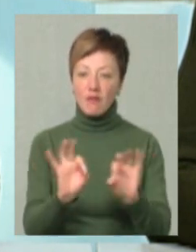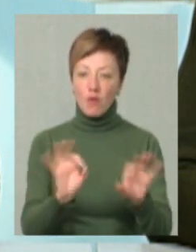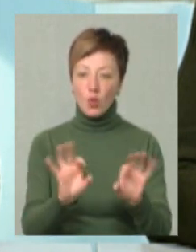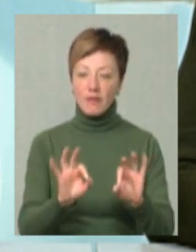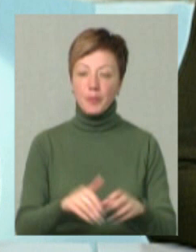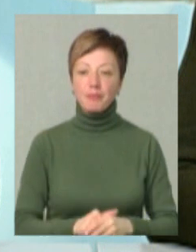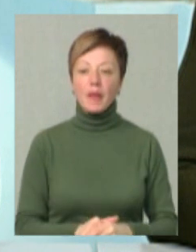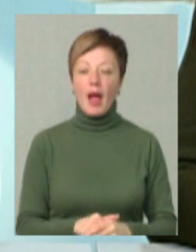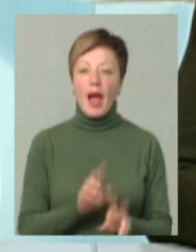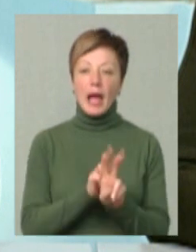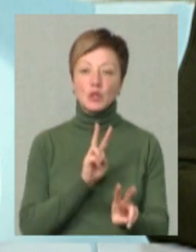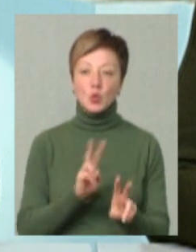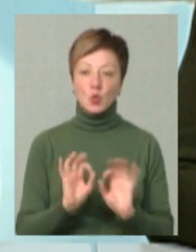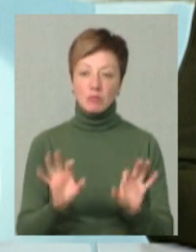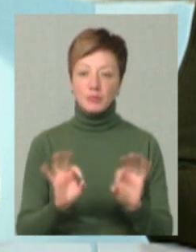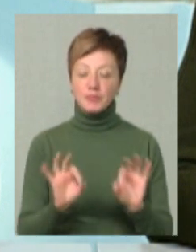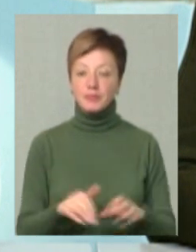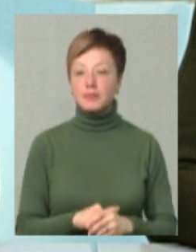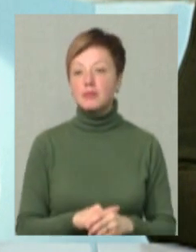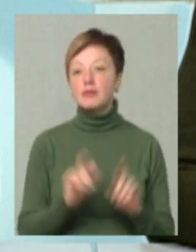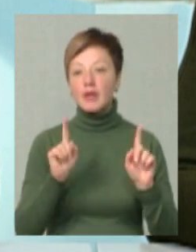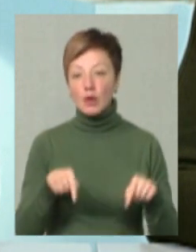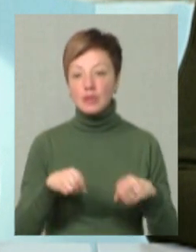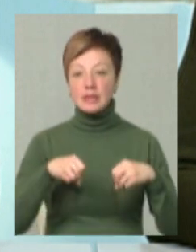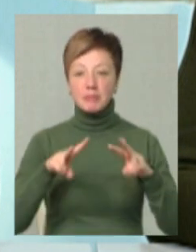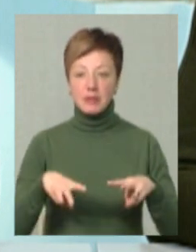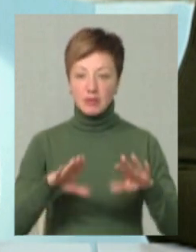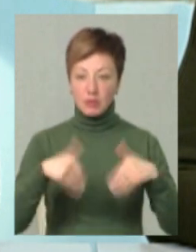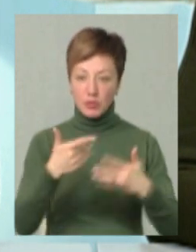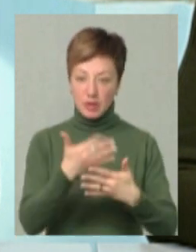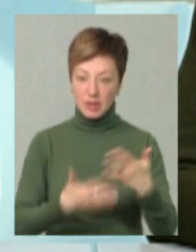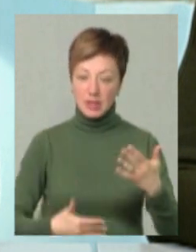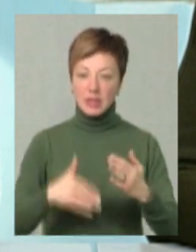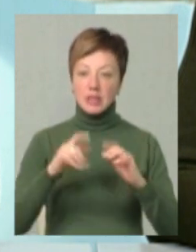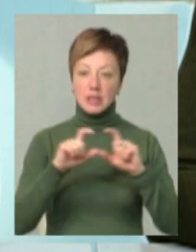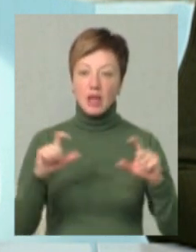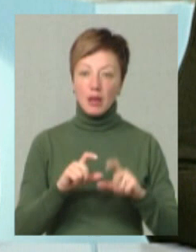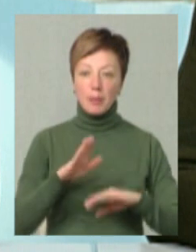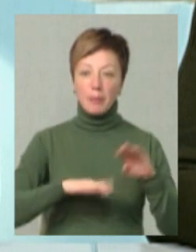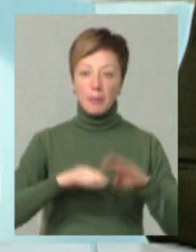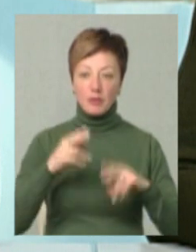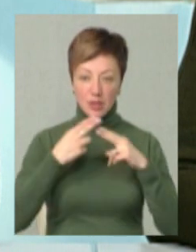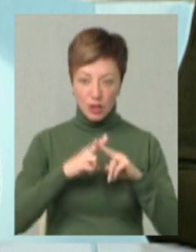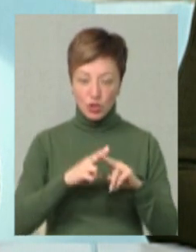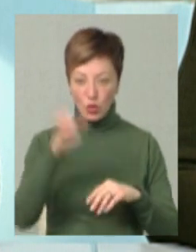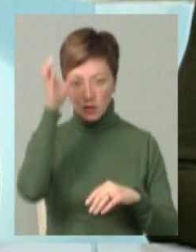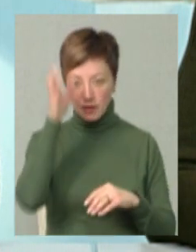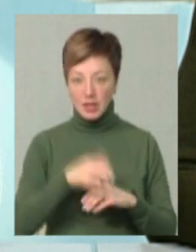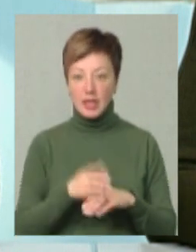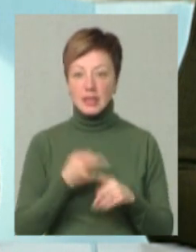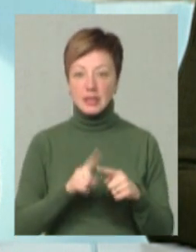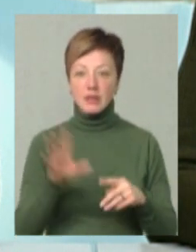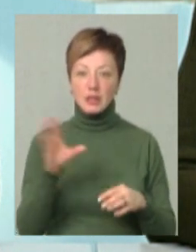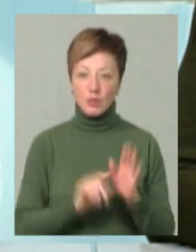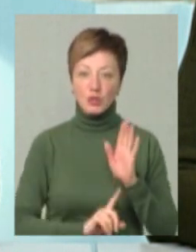гідів-екскурсоводів. Також величезну кількість спеціальностей запропонували, як я вже сказала, заклади професійно-технічної освіти. Тобто це